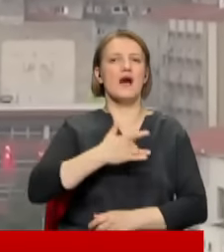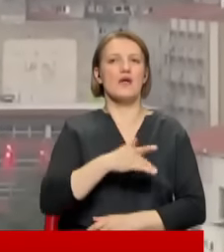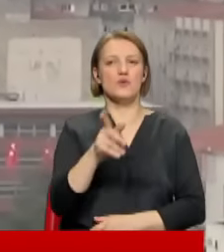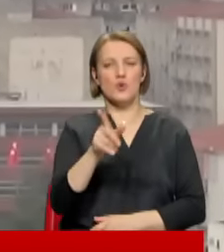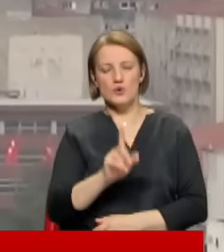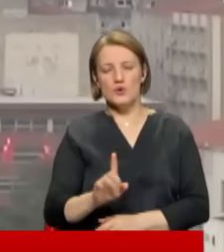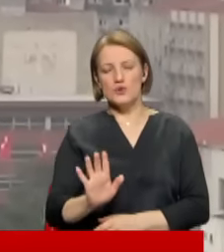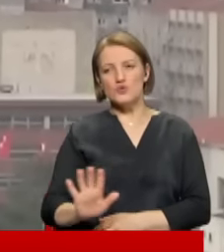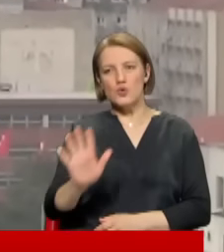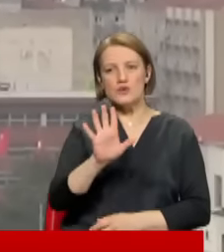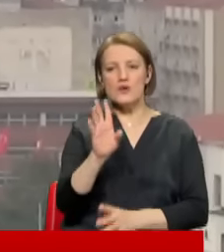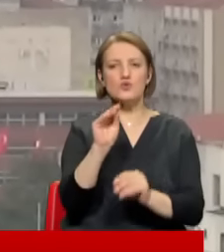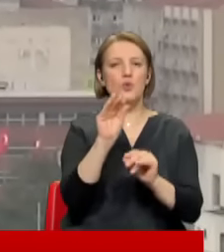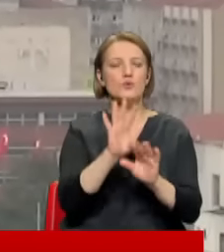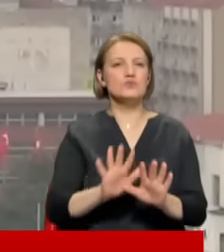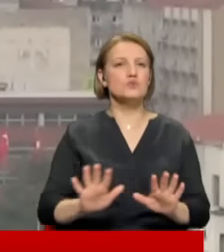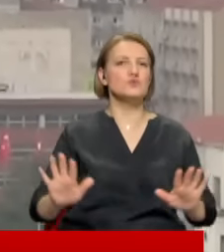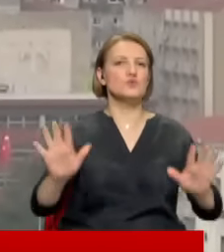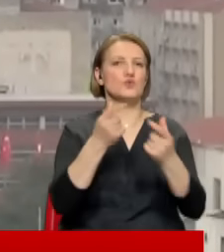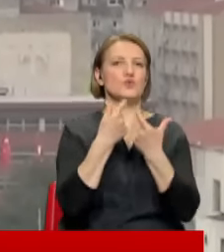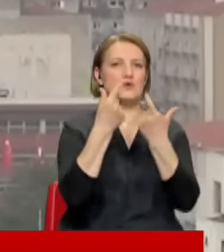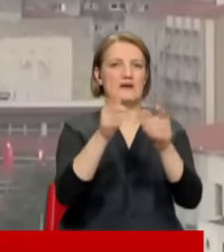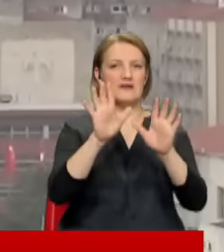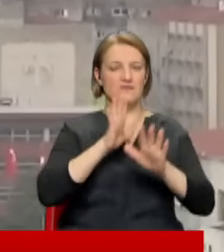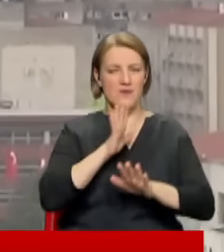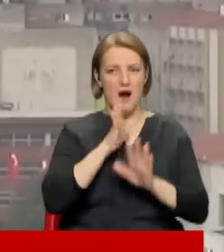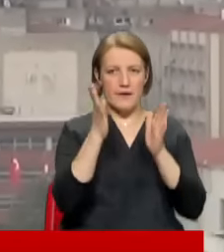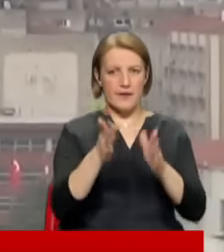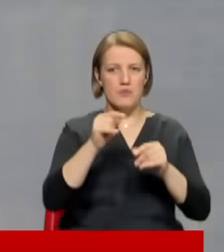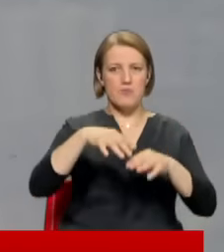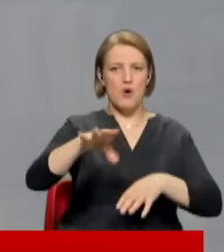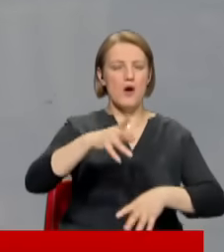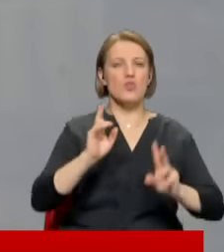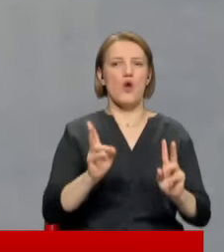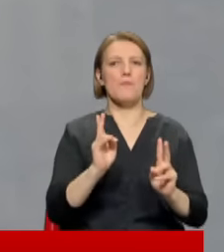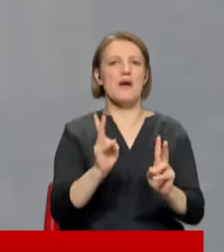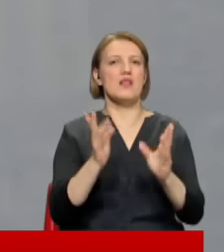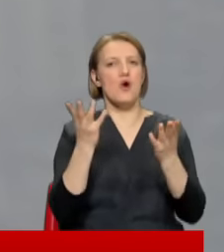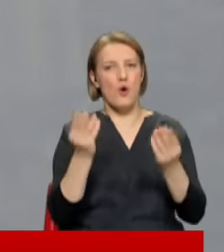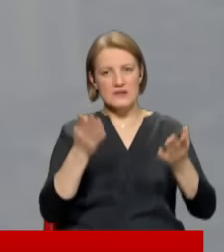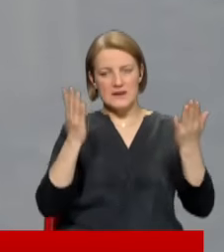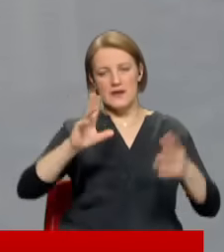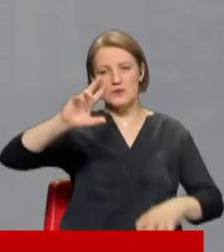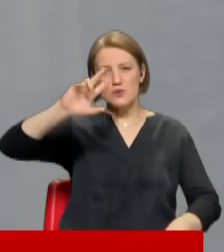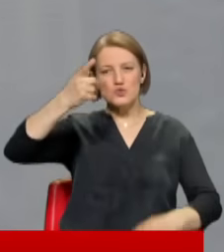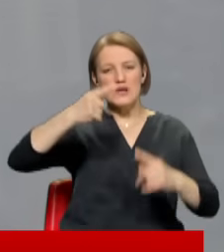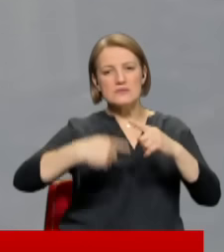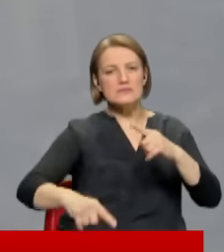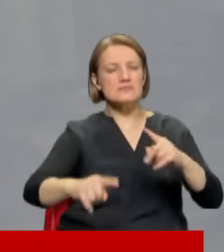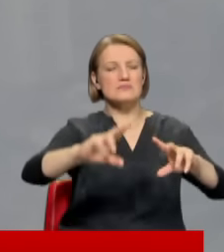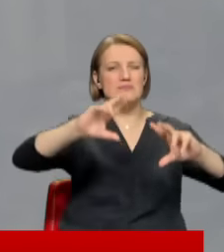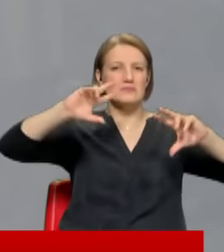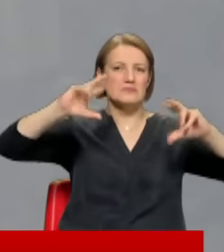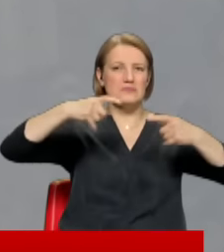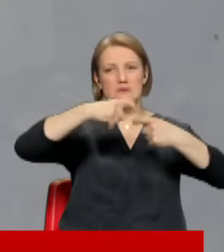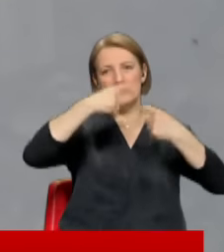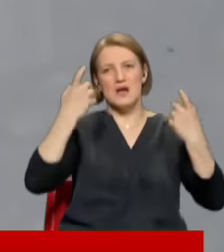Anadolu'nun güneydoğusunda toz taşınımı uyarısı var. Sıcaklık bu bölgelerde mevsim normallerinde olsa da güneş altı yakıcı olacak.